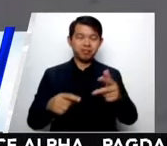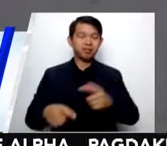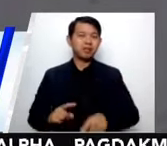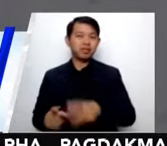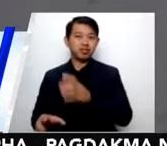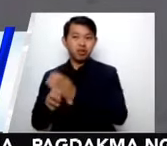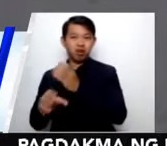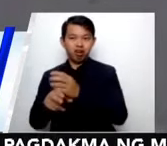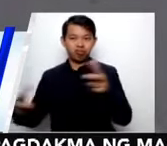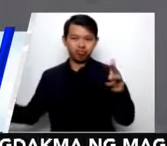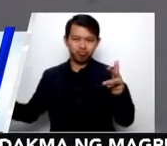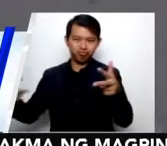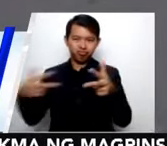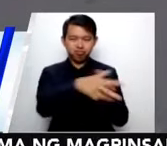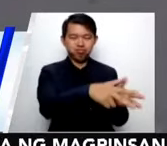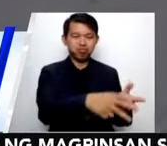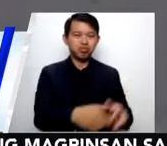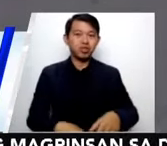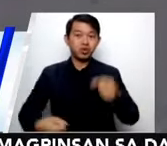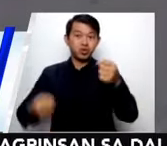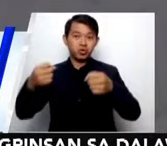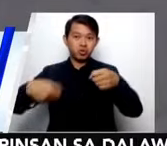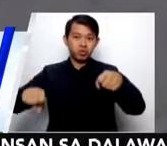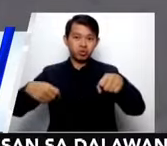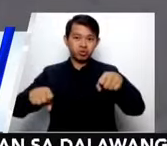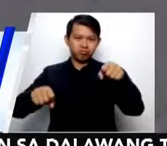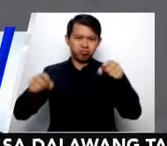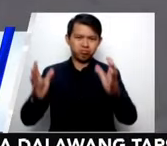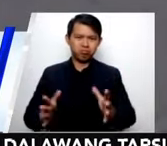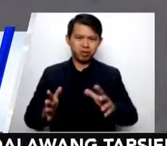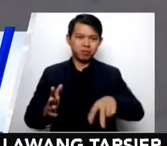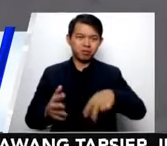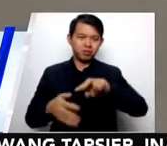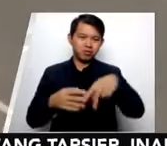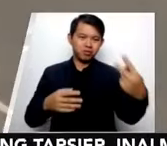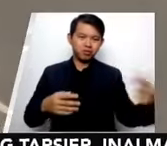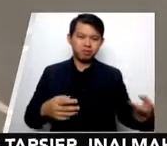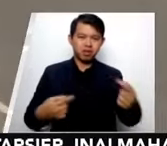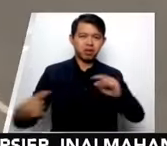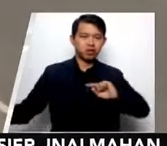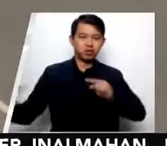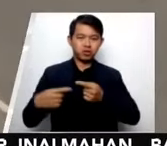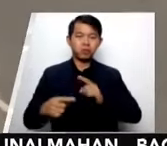e-trike at nagtamo ng mga sugat nagg ang dalawang